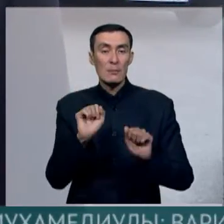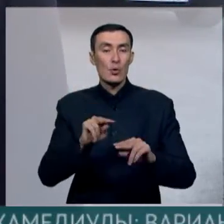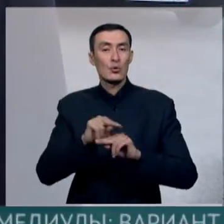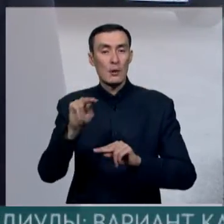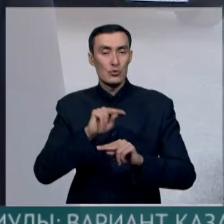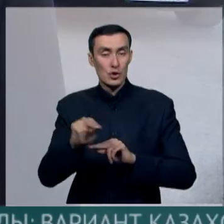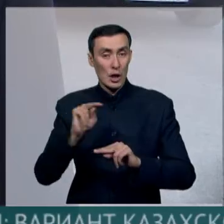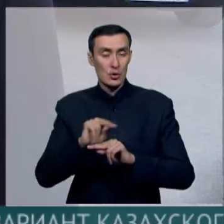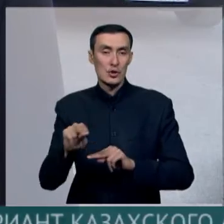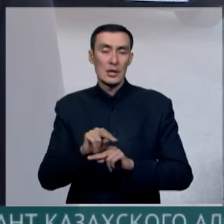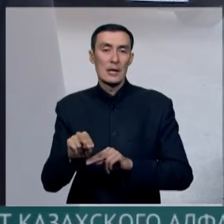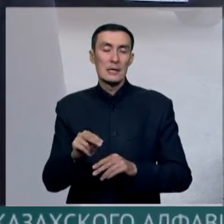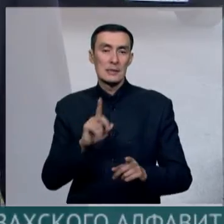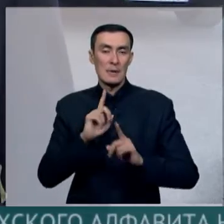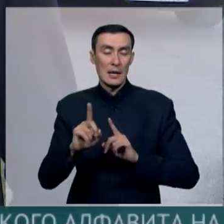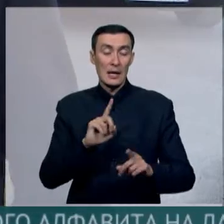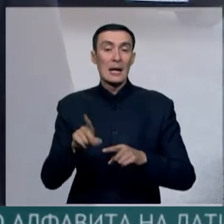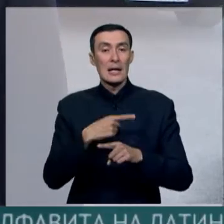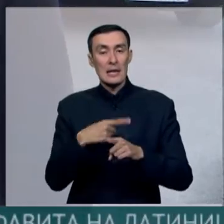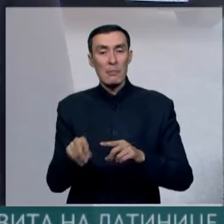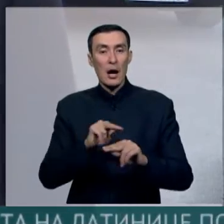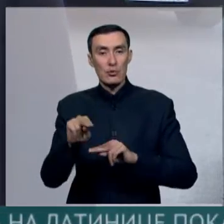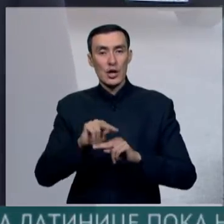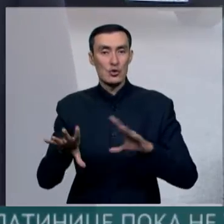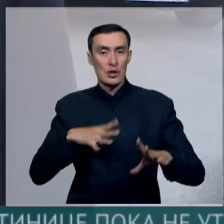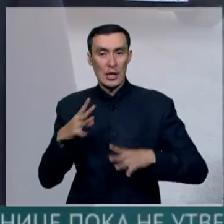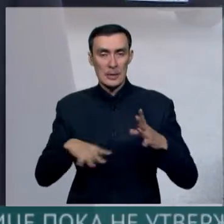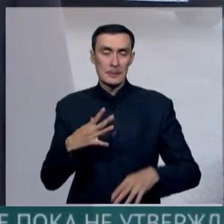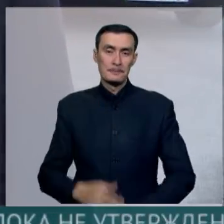провести обучающий семинар, либо обучающий тренинг.